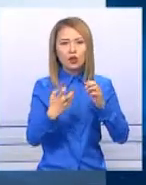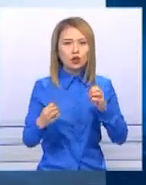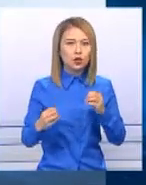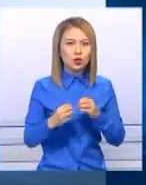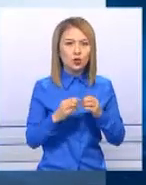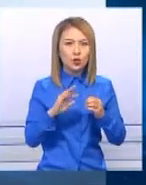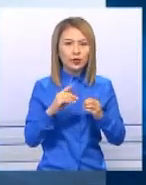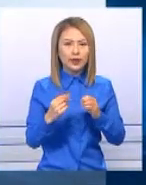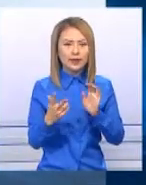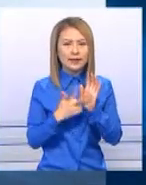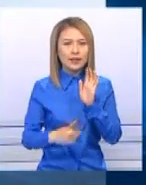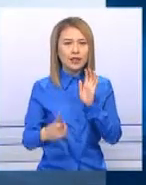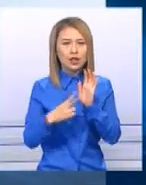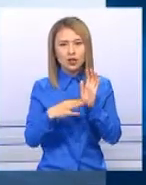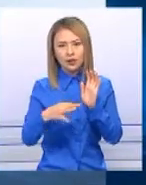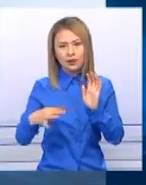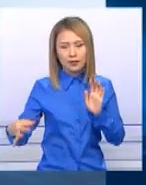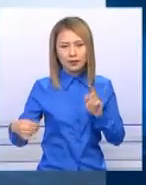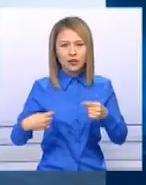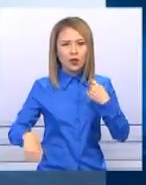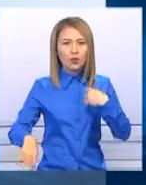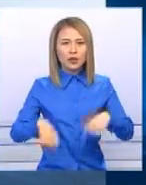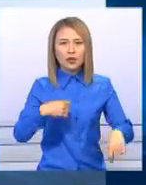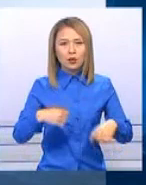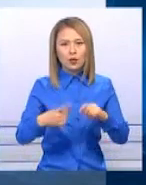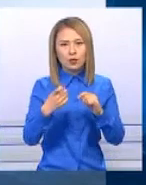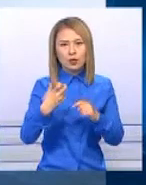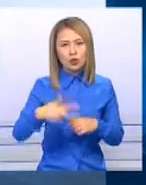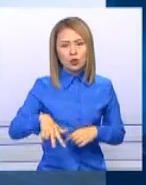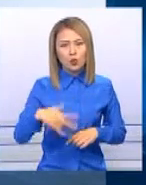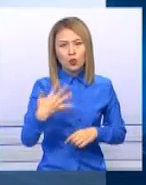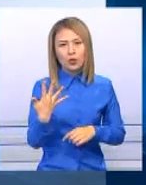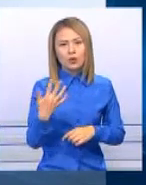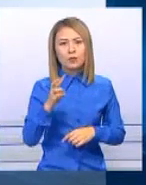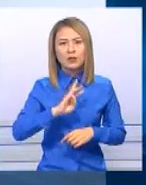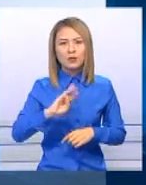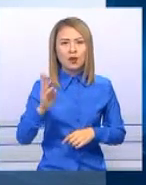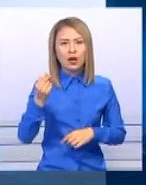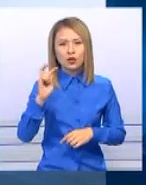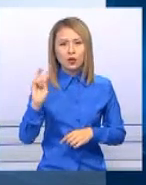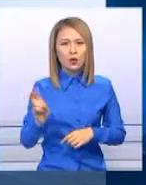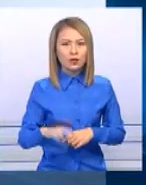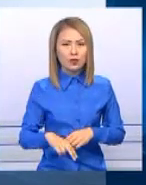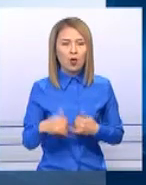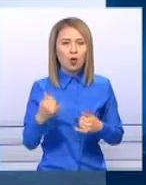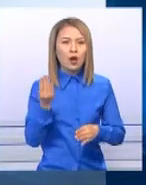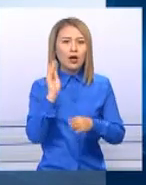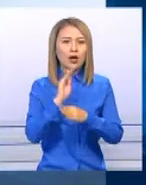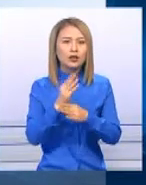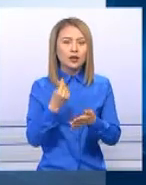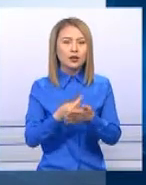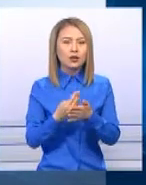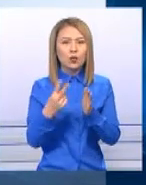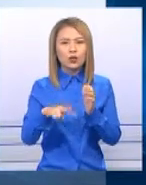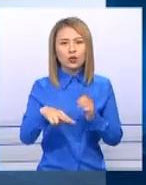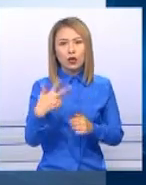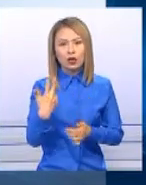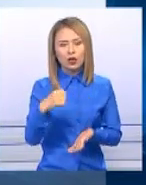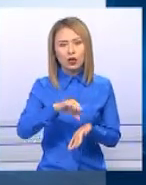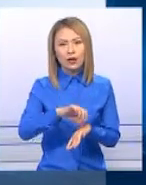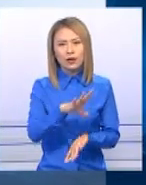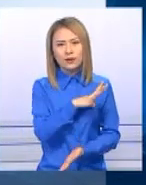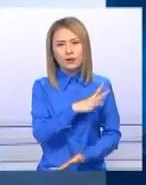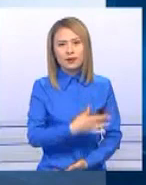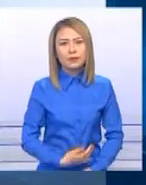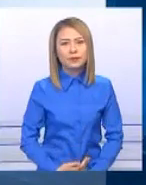орташа бағамы 310 теңге 87 тиын. Сауда-саттық көлемі 135 миллион ақш долларынан асты, оған қаржы нарығының